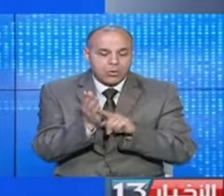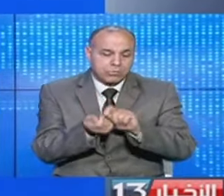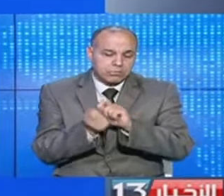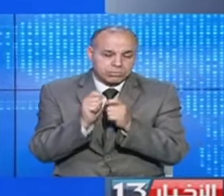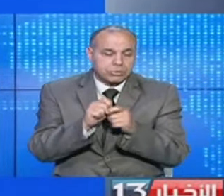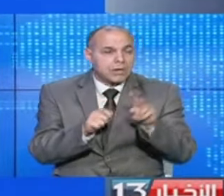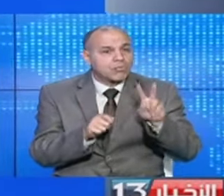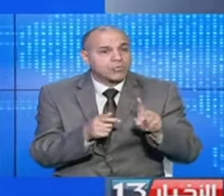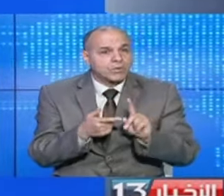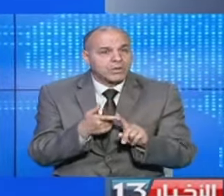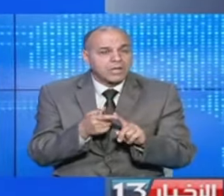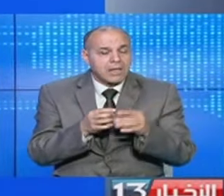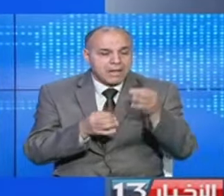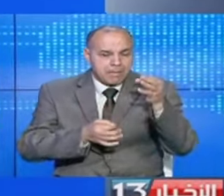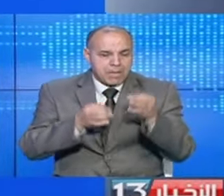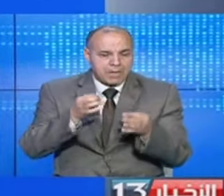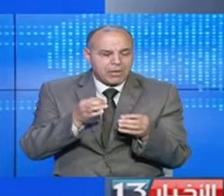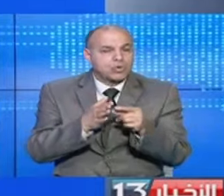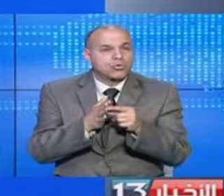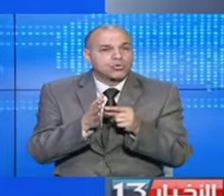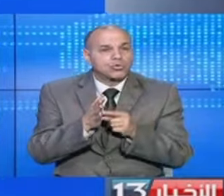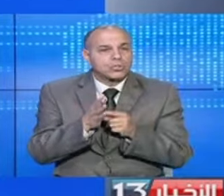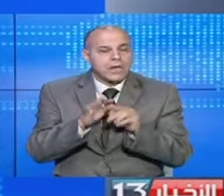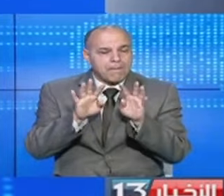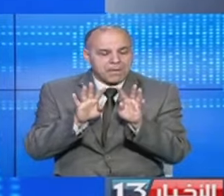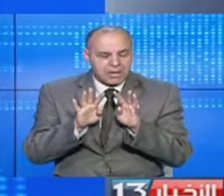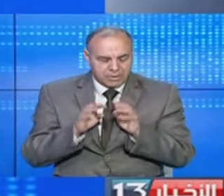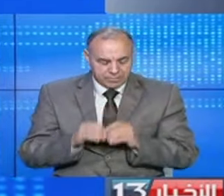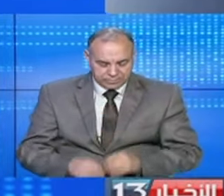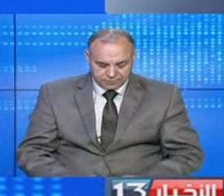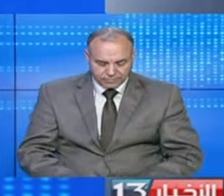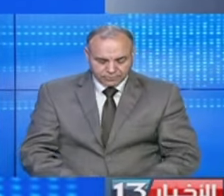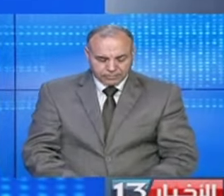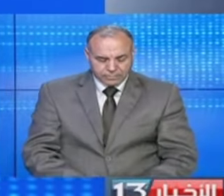القانون الأساسي للمحكمة الدستورية إلى البرلمان؟